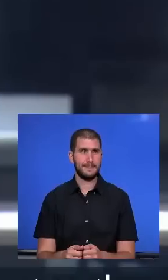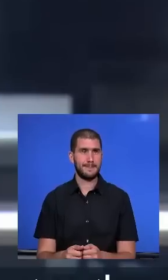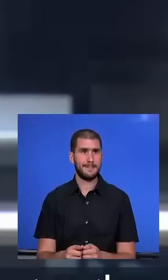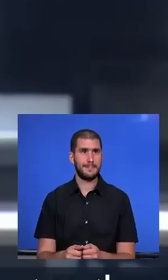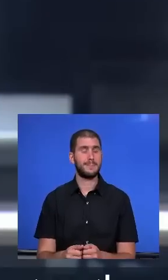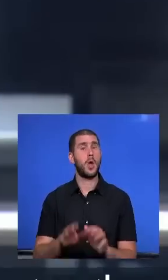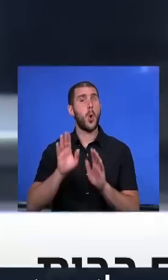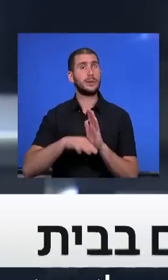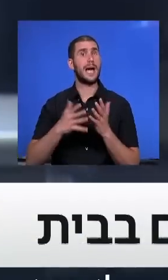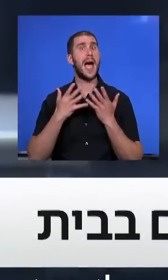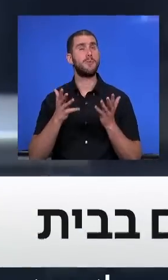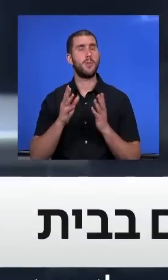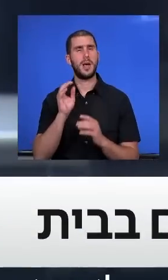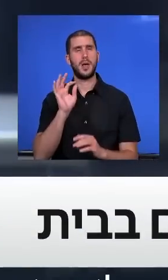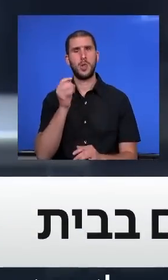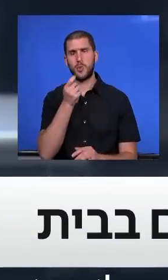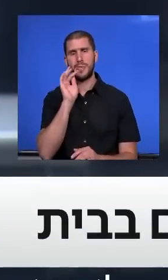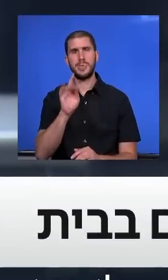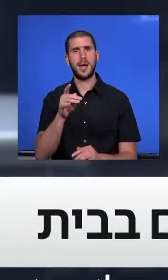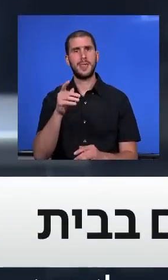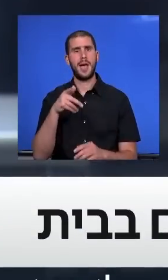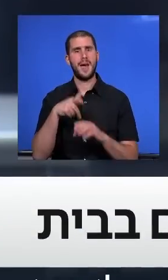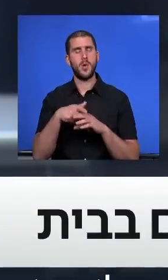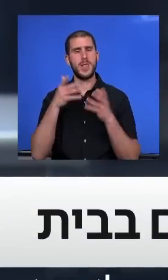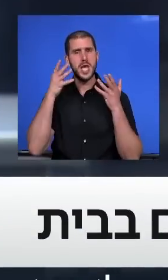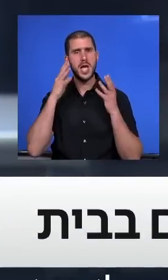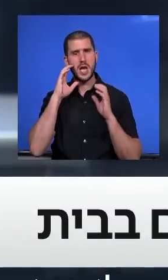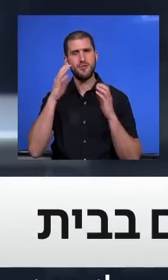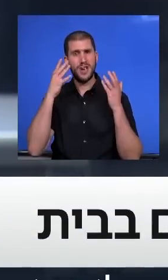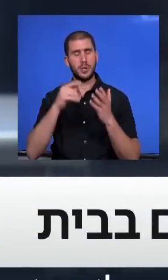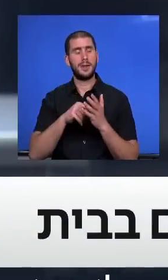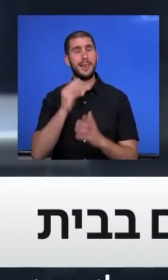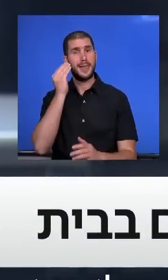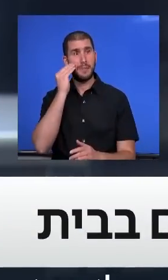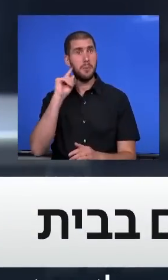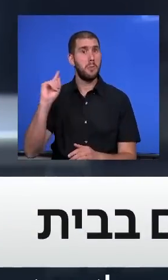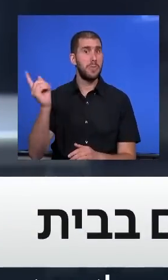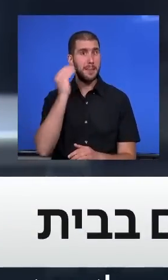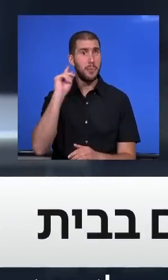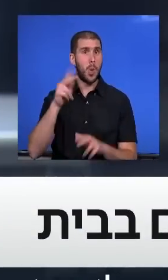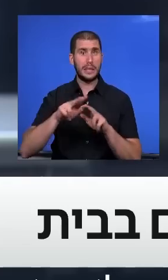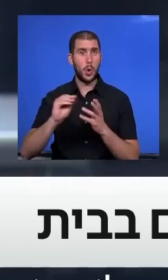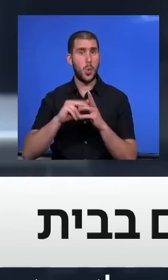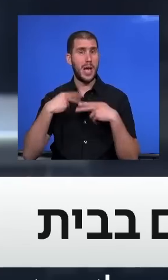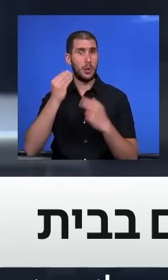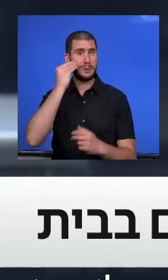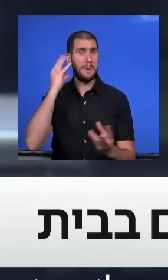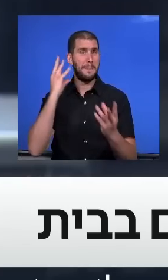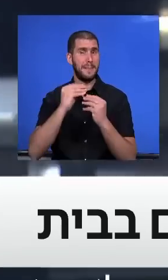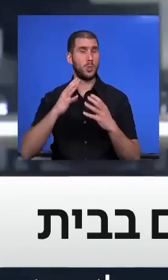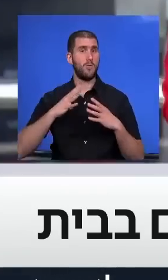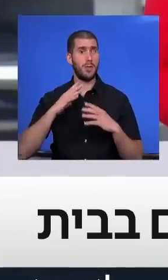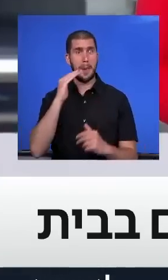מחסור חמור בתרופה נגד הפרעות קשב וריכוז לילדים שבגללה תלמידים בכל רחבי הארץ לא חזרו לבית הספר מאז חופשת